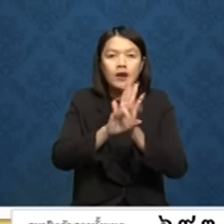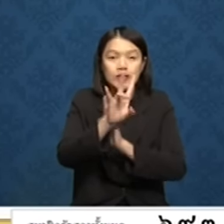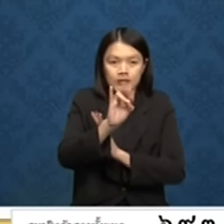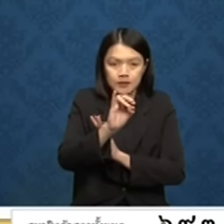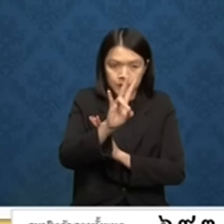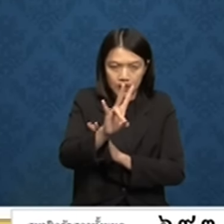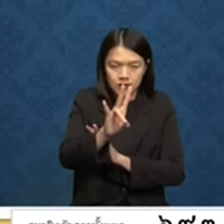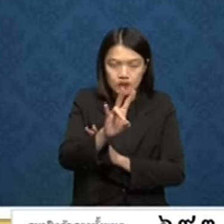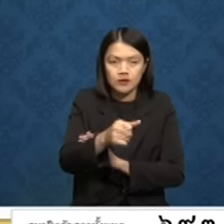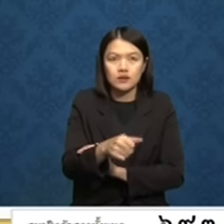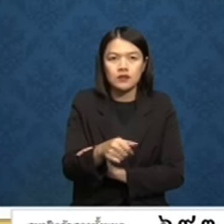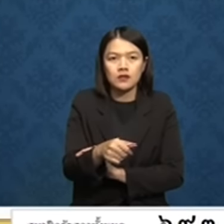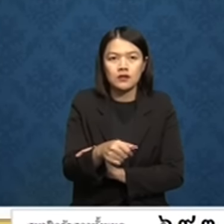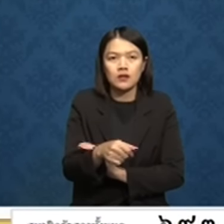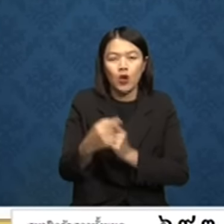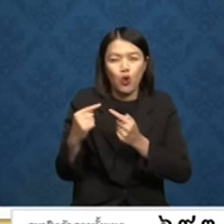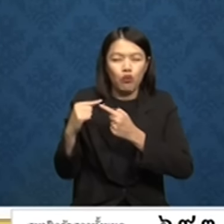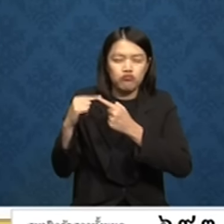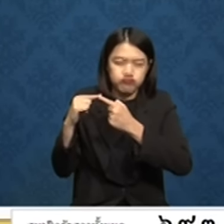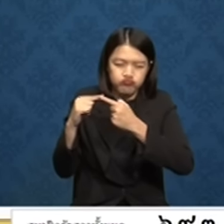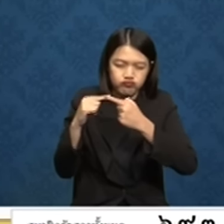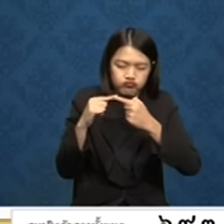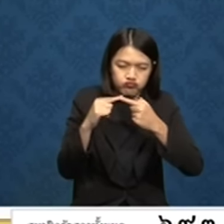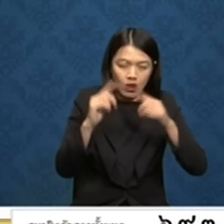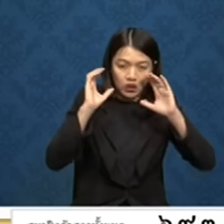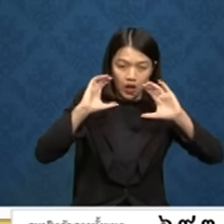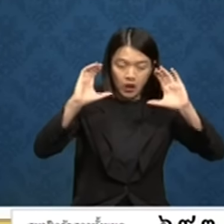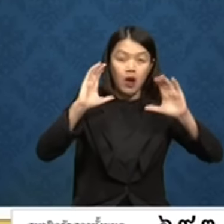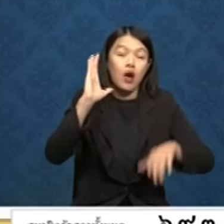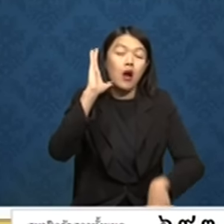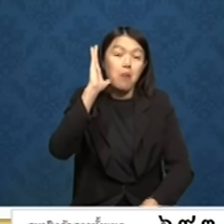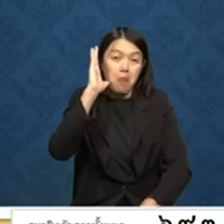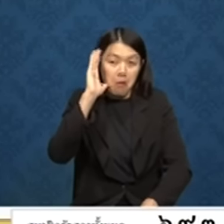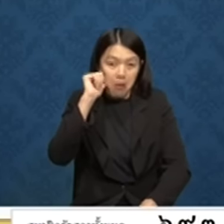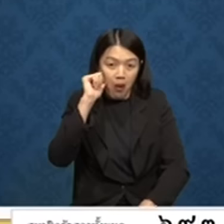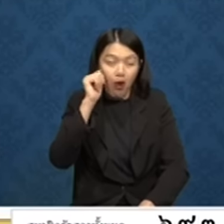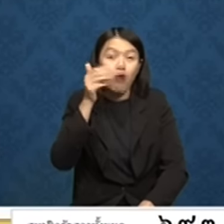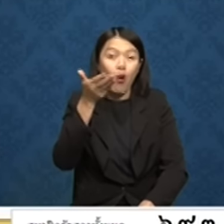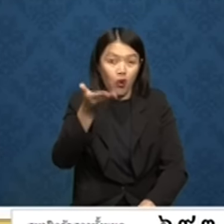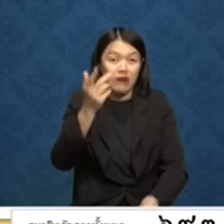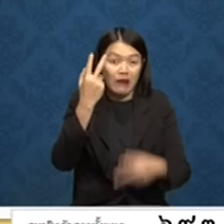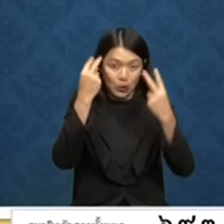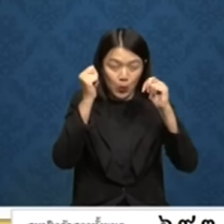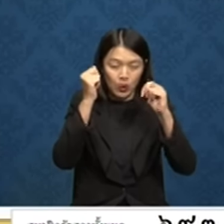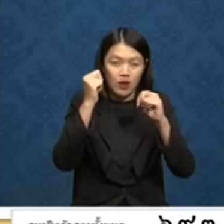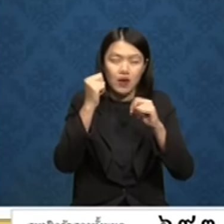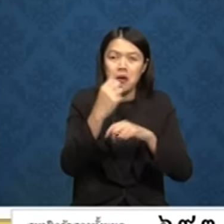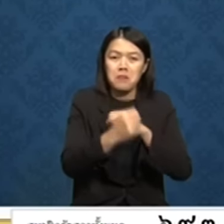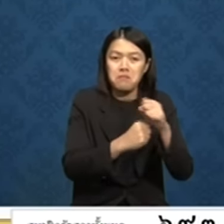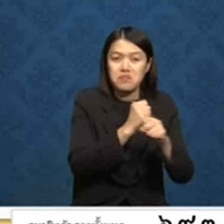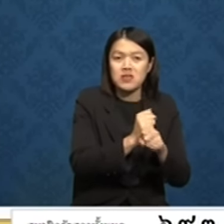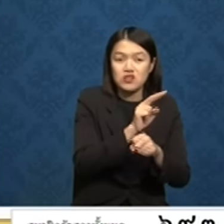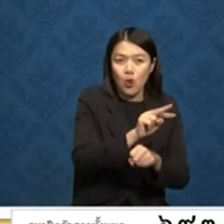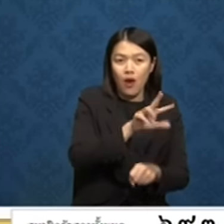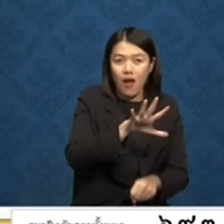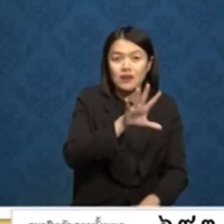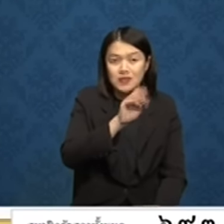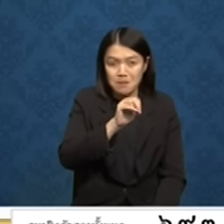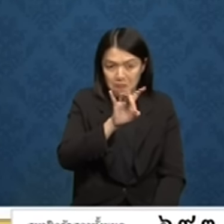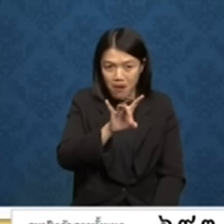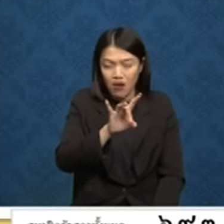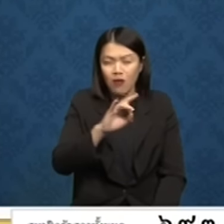ครั้งที่77นี้นับต่อเนื่องมาแต่รัฐบาลของคุณพ่อของท่านนายกรัฐมนตรีนะครับตั้งแต่กลางปี2548นับต่อเ